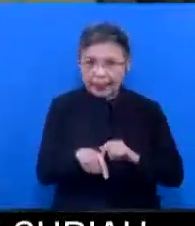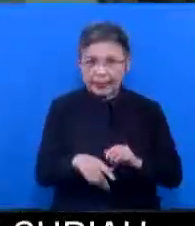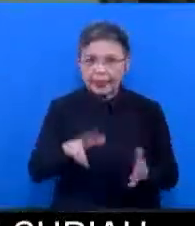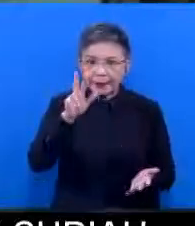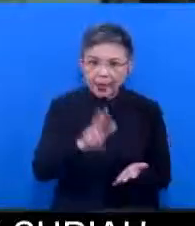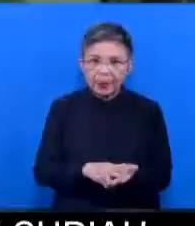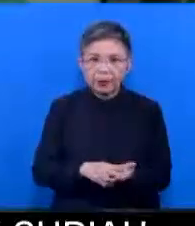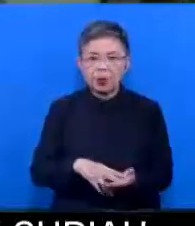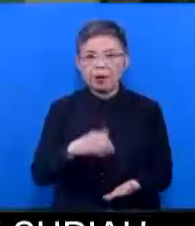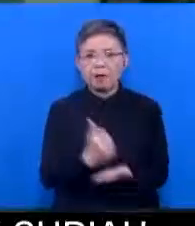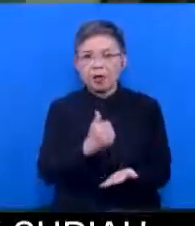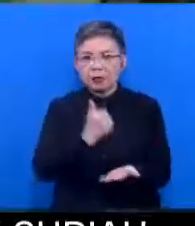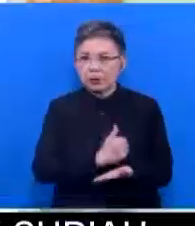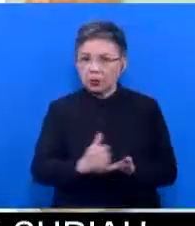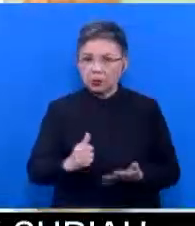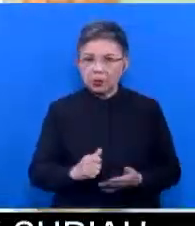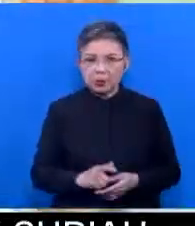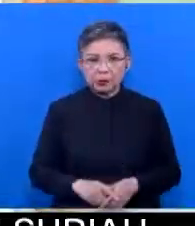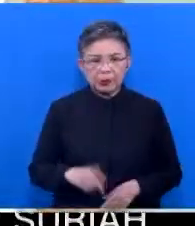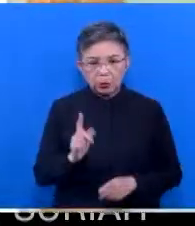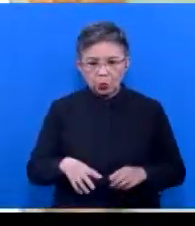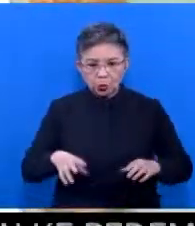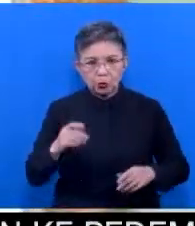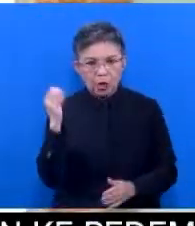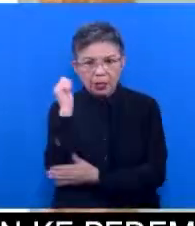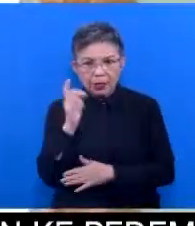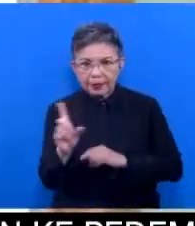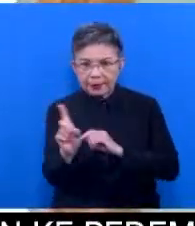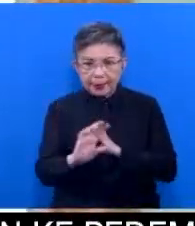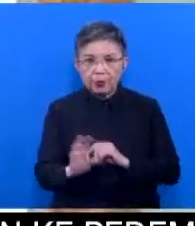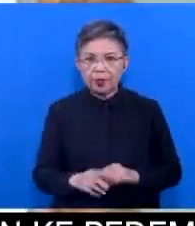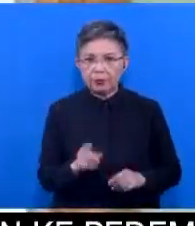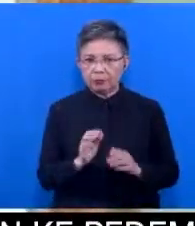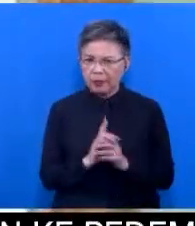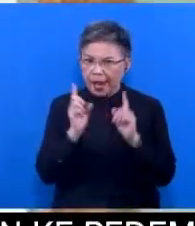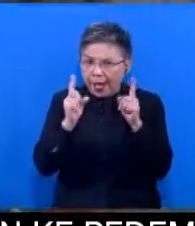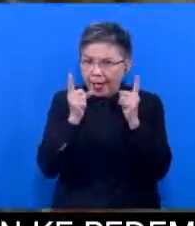terjamin agar tidak ada celah untuk tindak kejahatan.